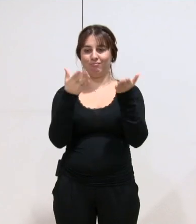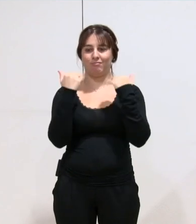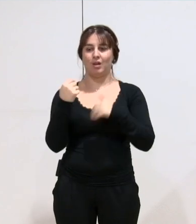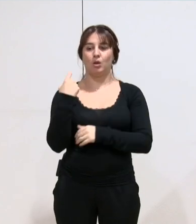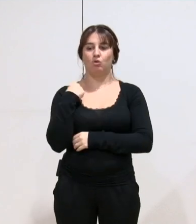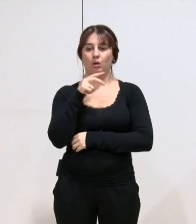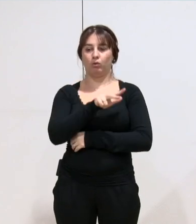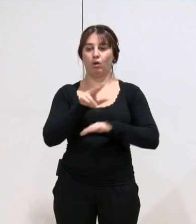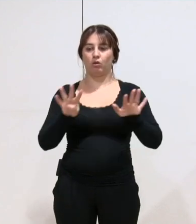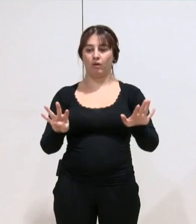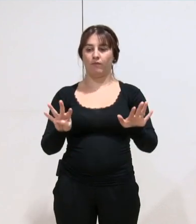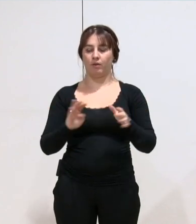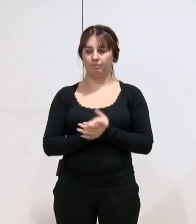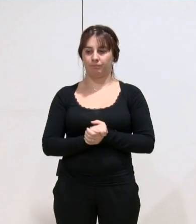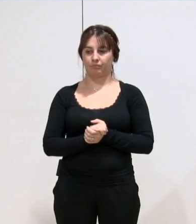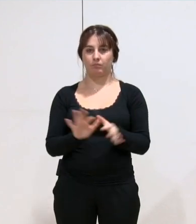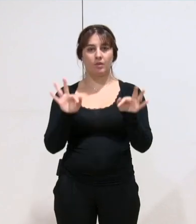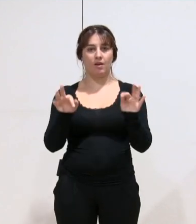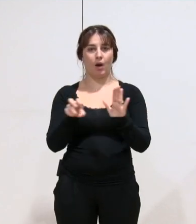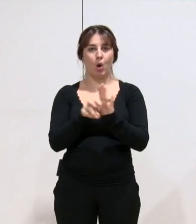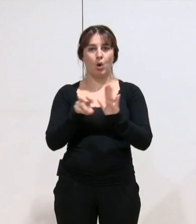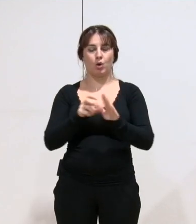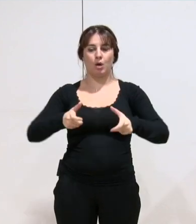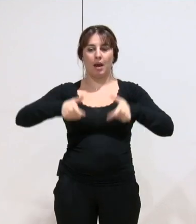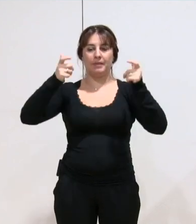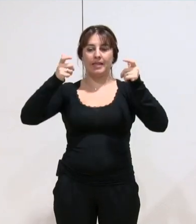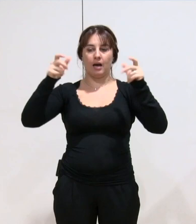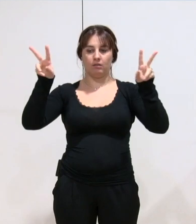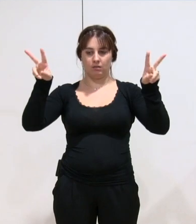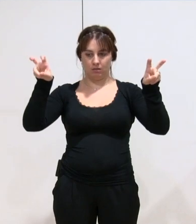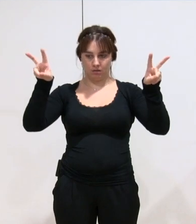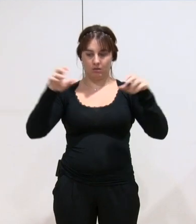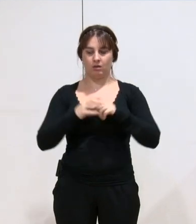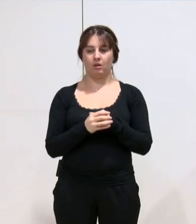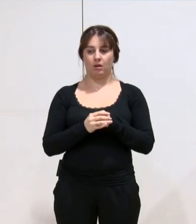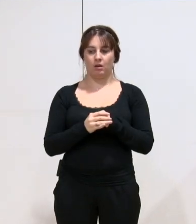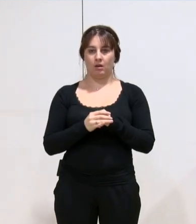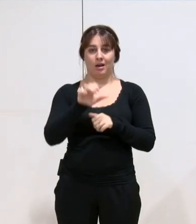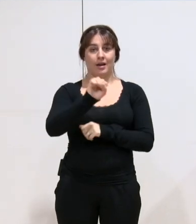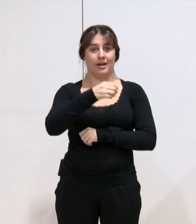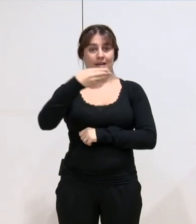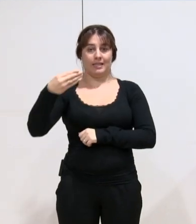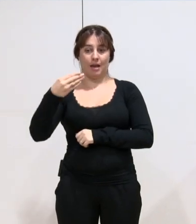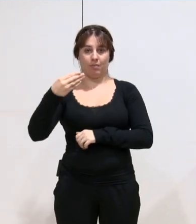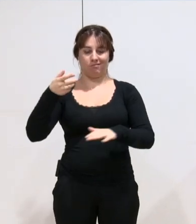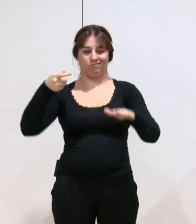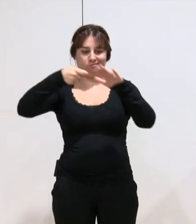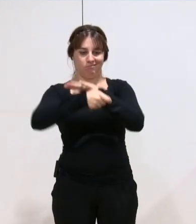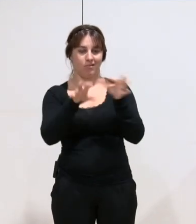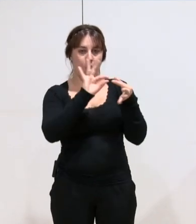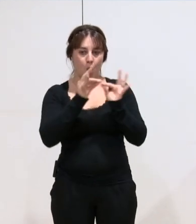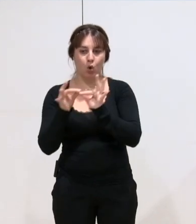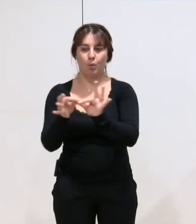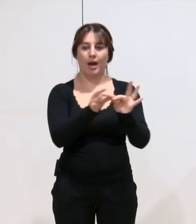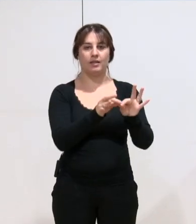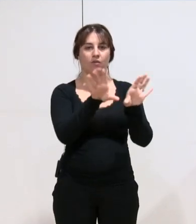39 porte sur Grenoble Habitat et donc la prise de participation de la SEM dans une coopérative de